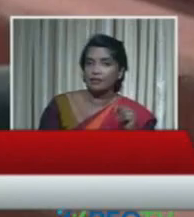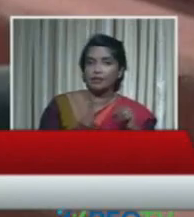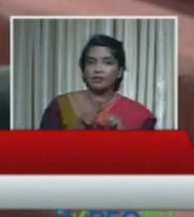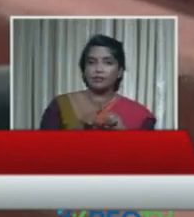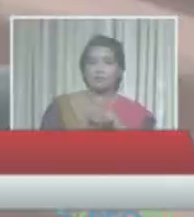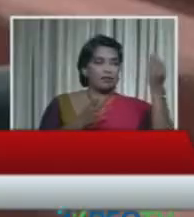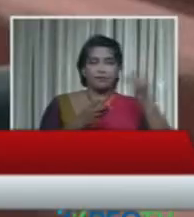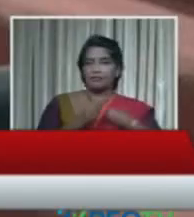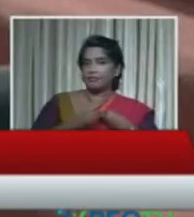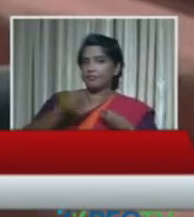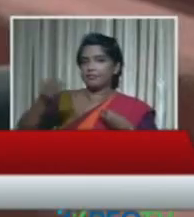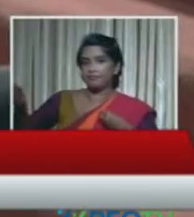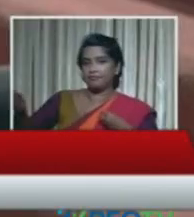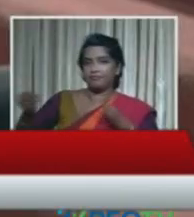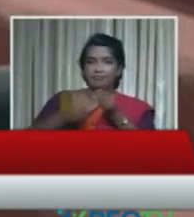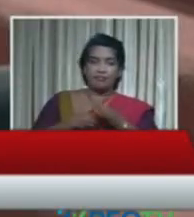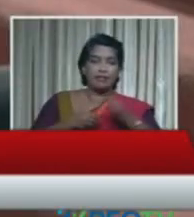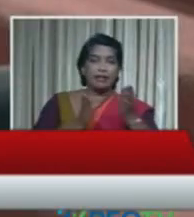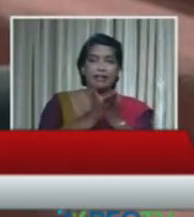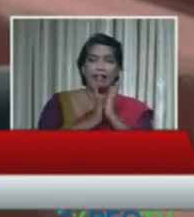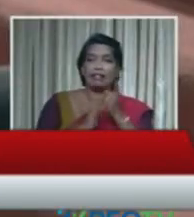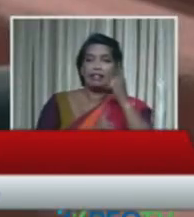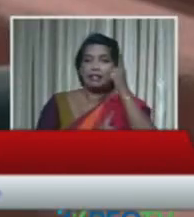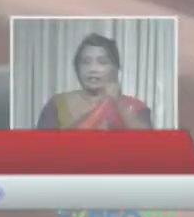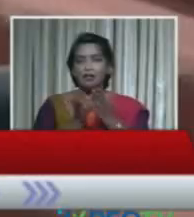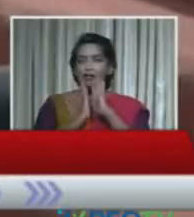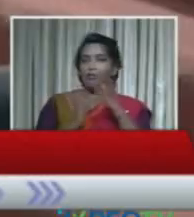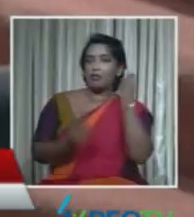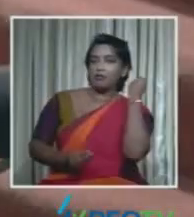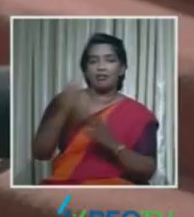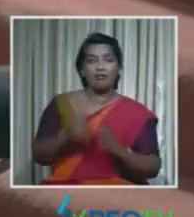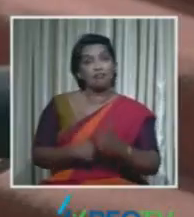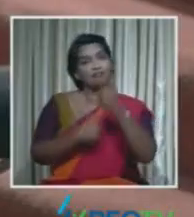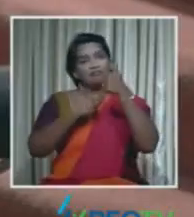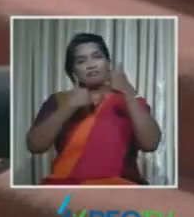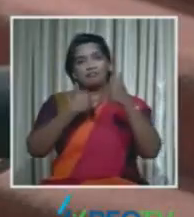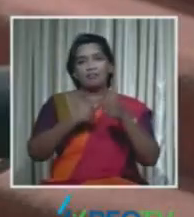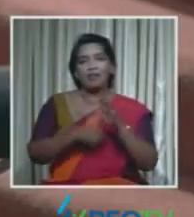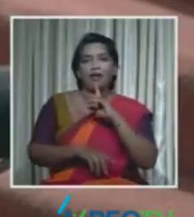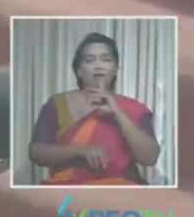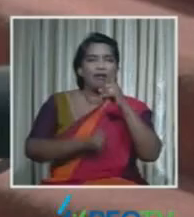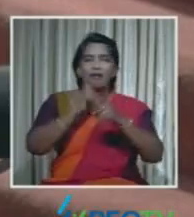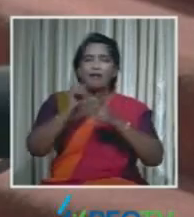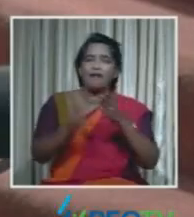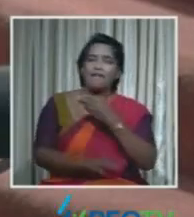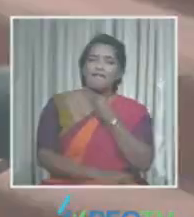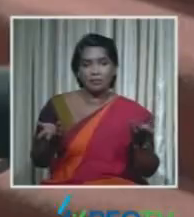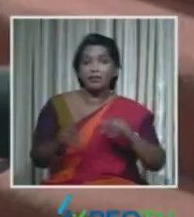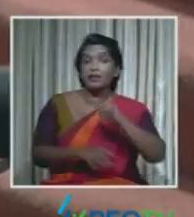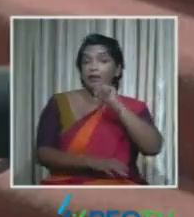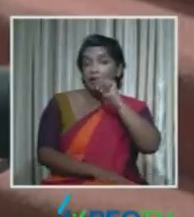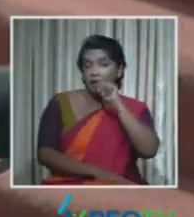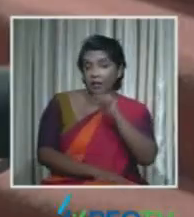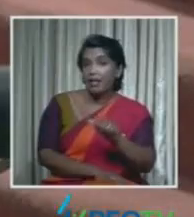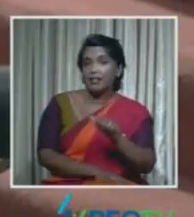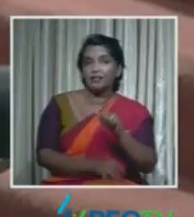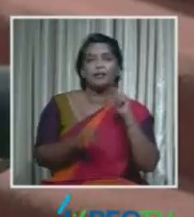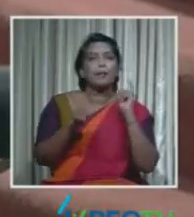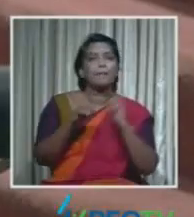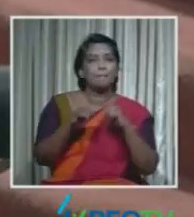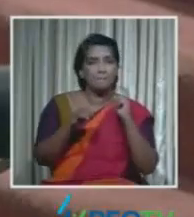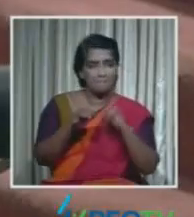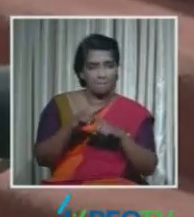අරන් මෙතෙන්ට දෙනවා අපි ඉන්දියාවට ගියා මාර ගමනක් මුදල් ඇමතුමා හරි ෂෝක් ඔය වගේ නිකන් ජෝක් කතා තමයි අද කරන්නේ ඇත්ත ප්‍රශ්නය